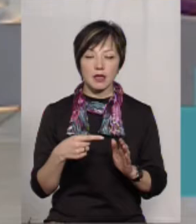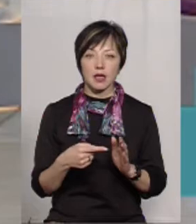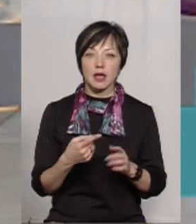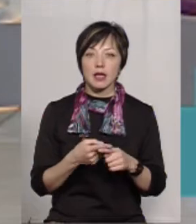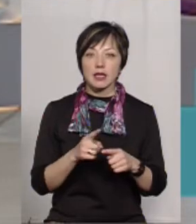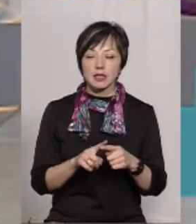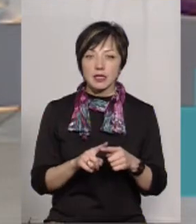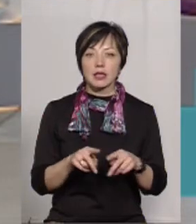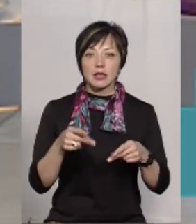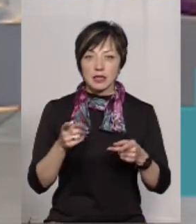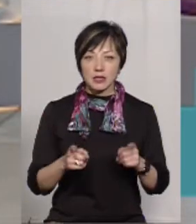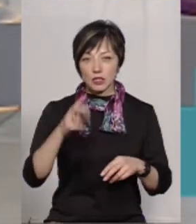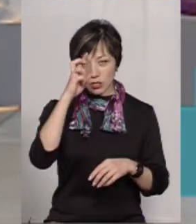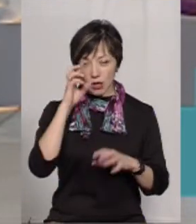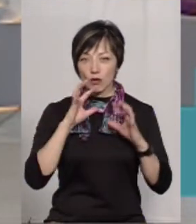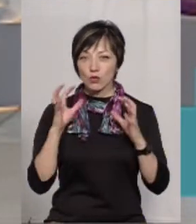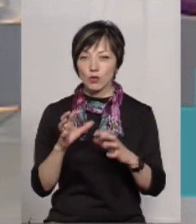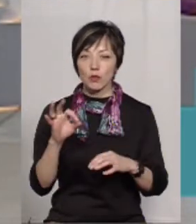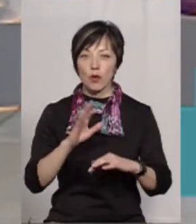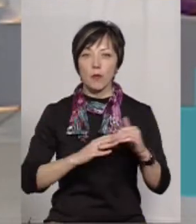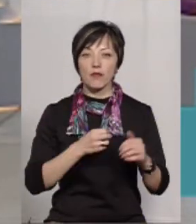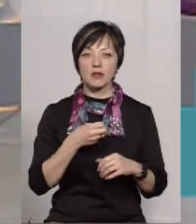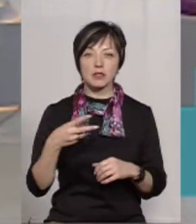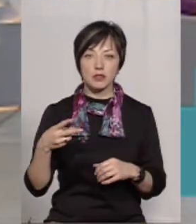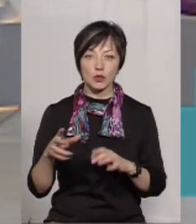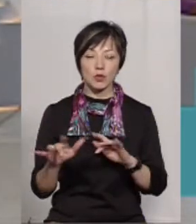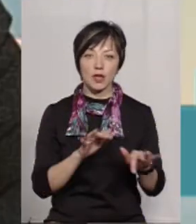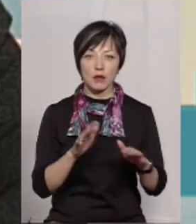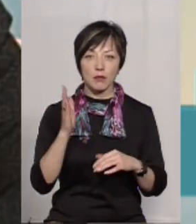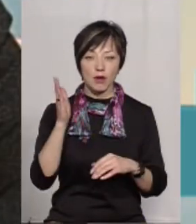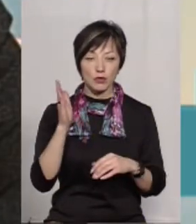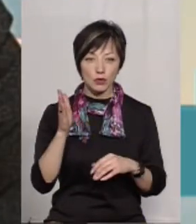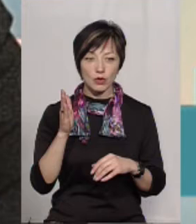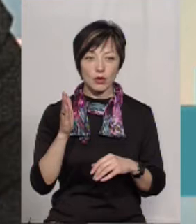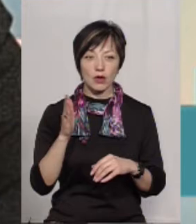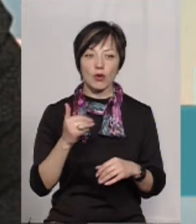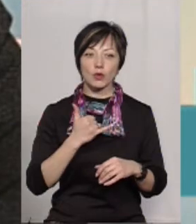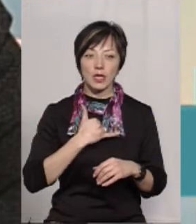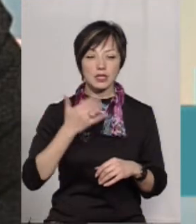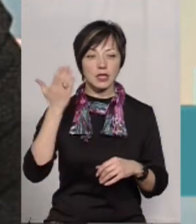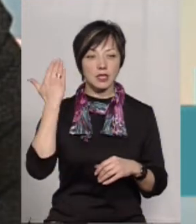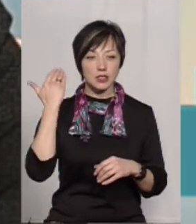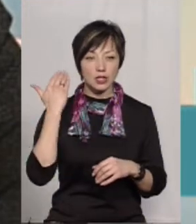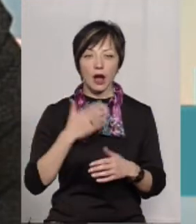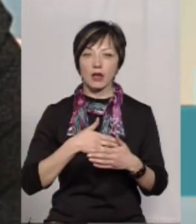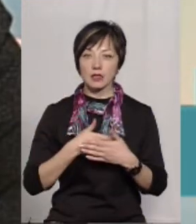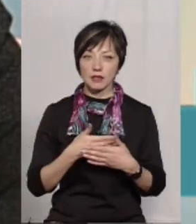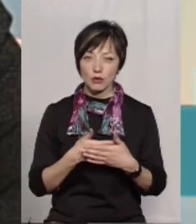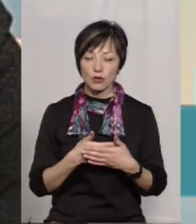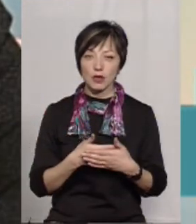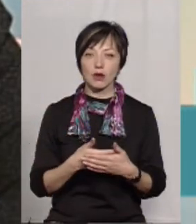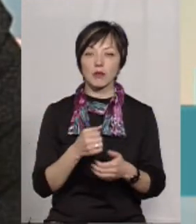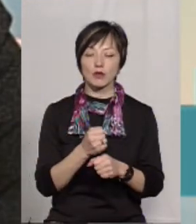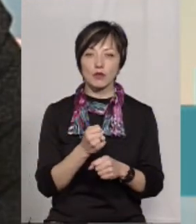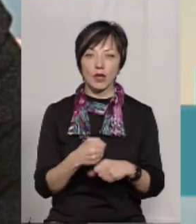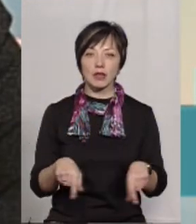вірно зазначив, що дійсно держава турбується про професійну діяльність майбутнього. В нас раніше, в принципі, активно, досить